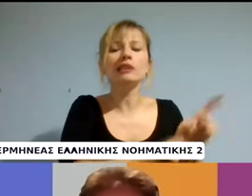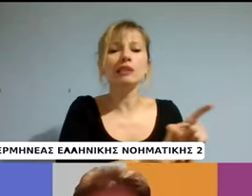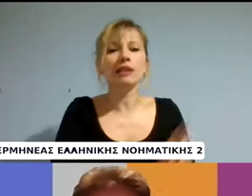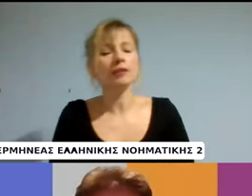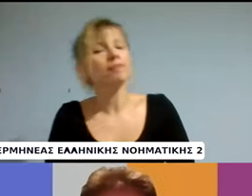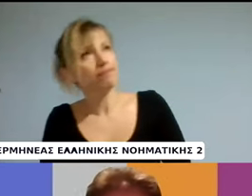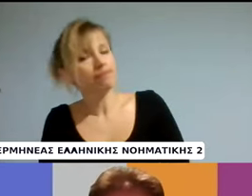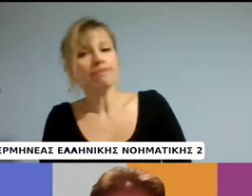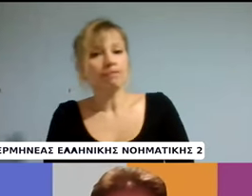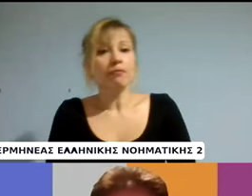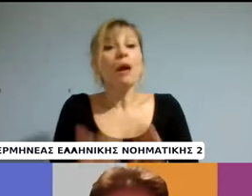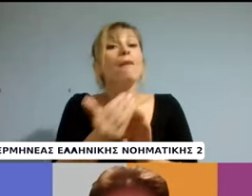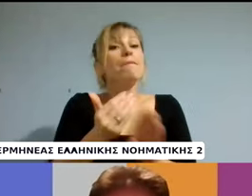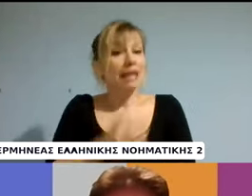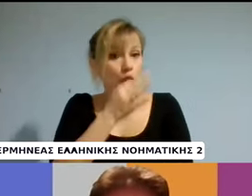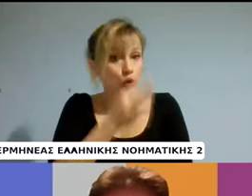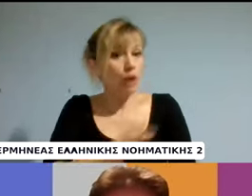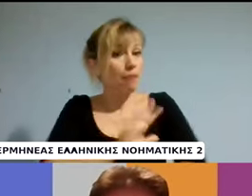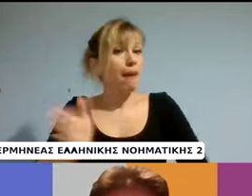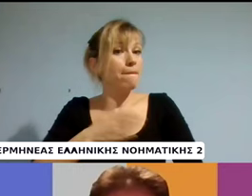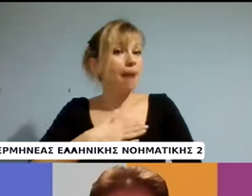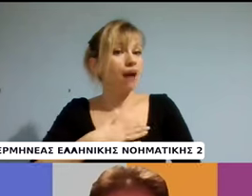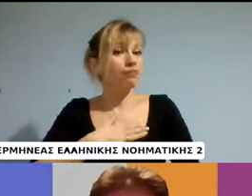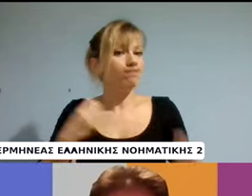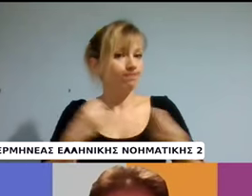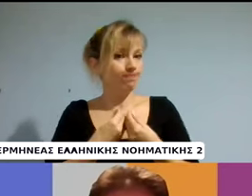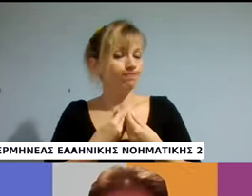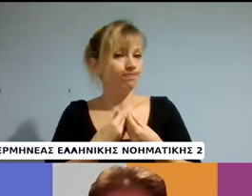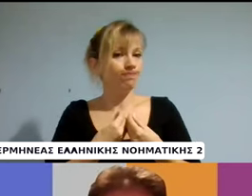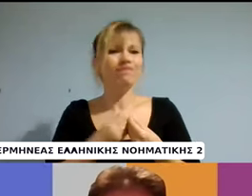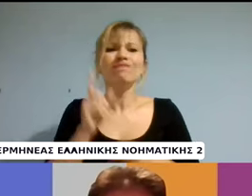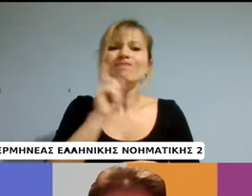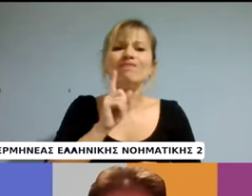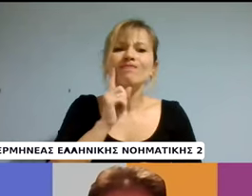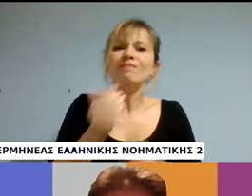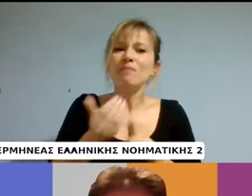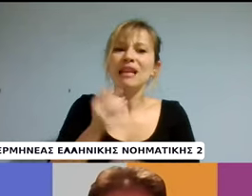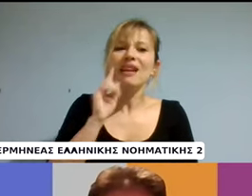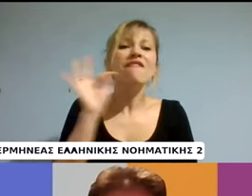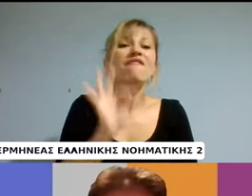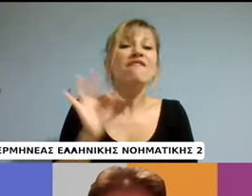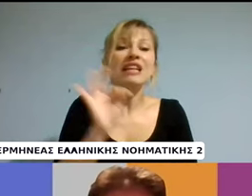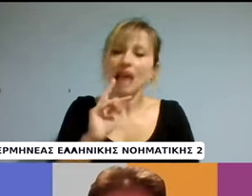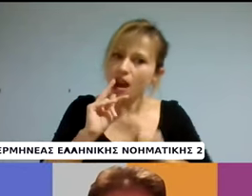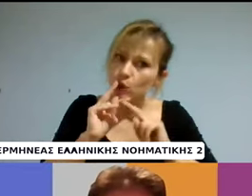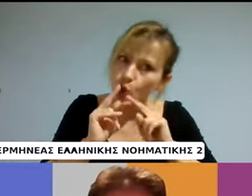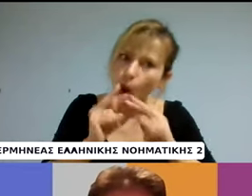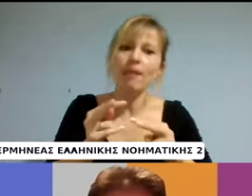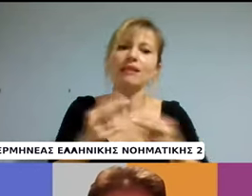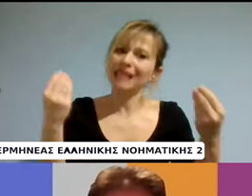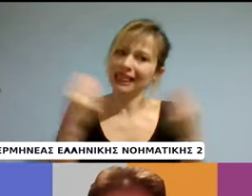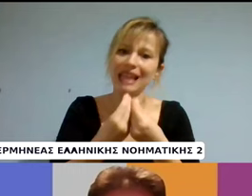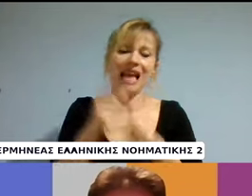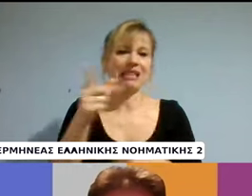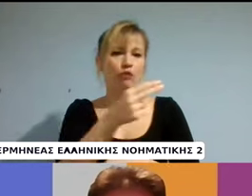ότι μόλις το απαντήσαμε αυτό. Η κυρία Φιτζελάη έδωσε νομίζω την απάντηση και για αυτό